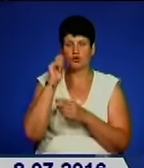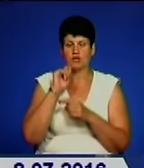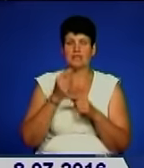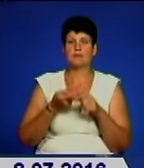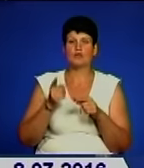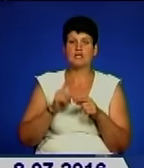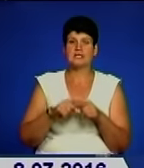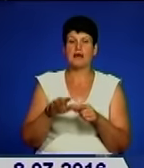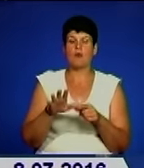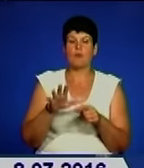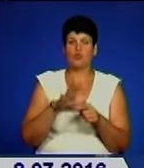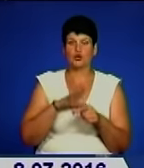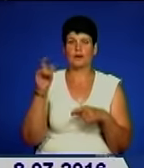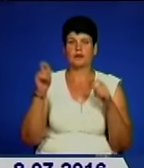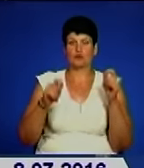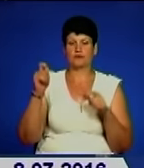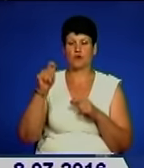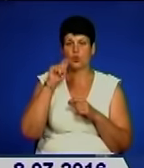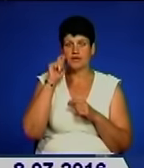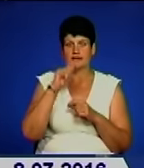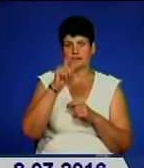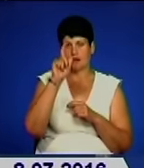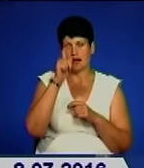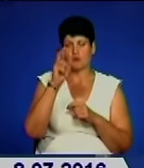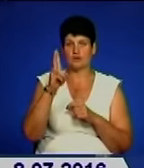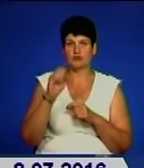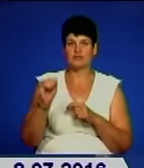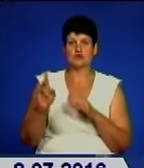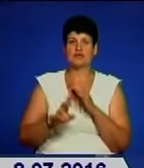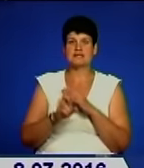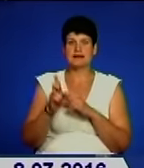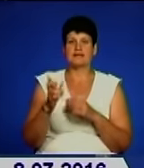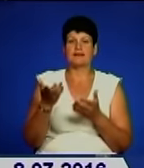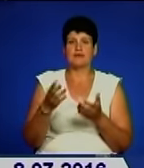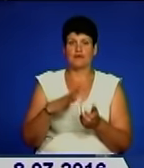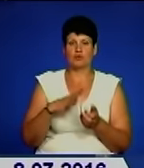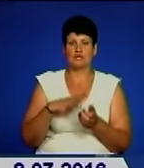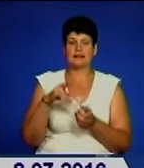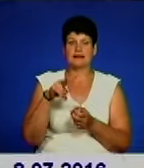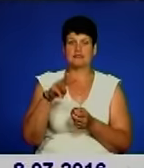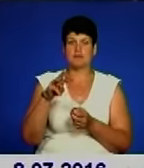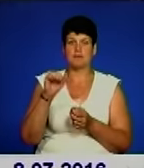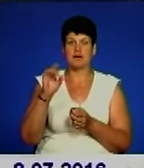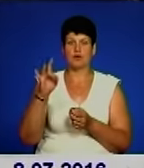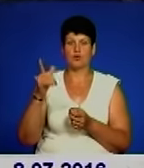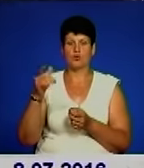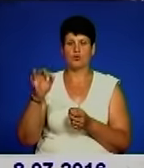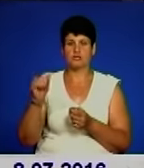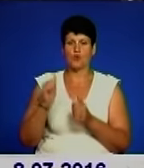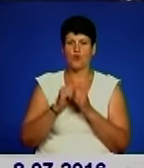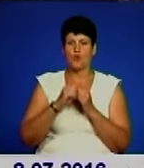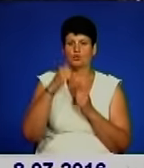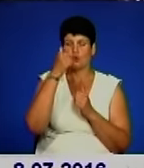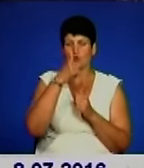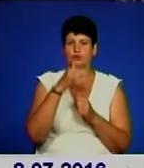Тернопільсько-Зборівській архієпархії Української греко-католицької церкви, де побувала Лариса Миргородська. Щороку